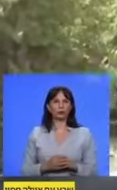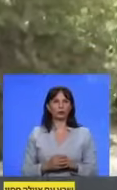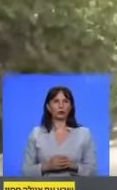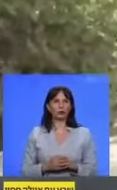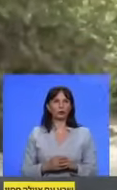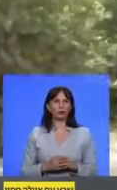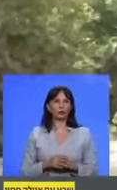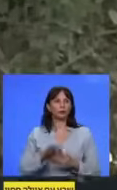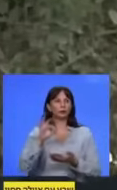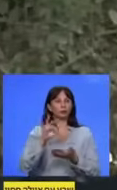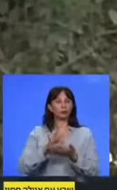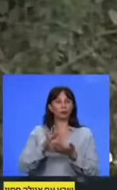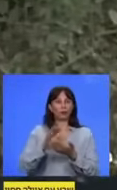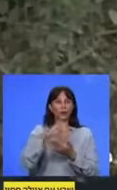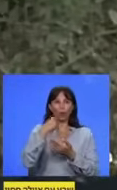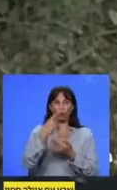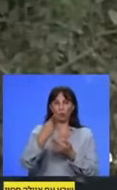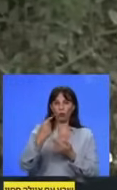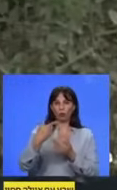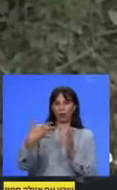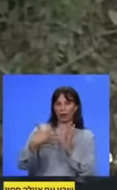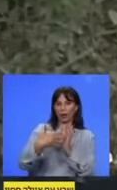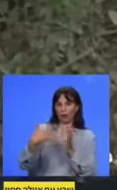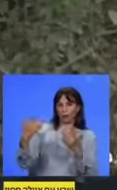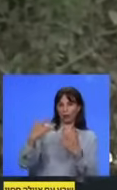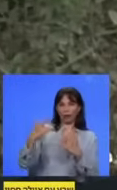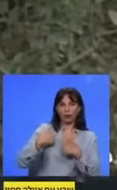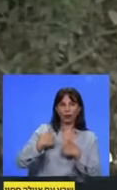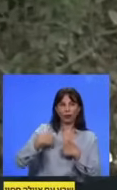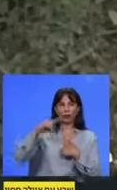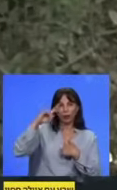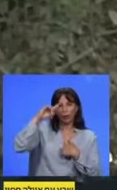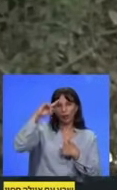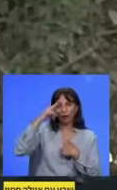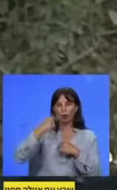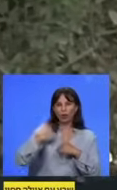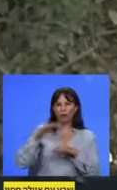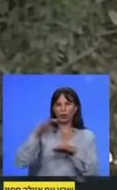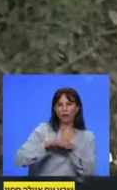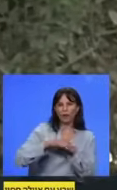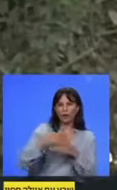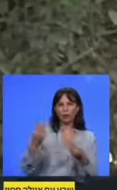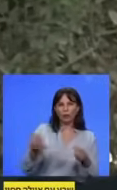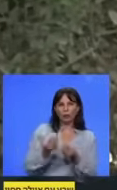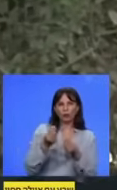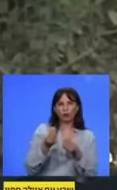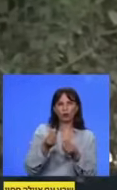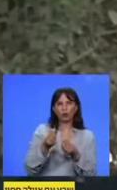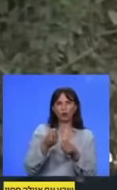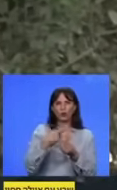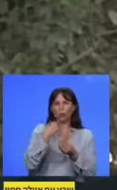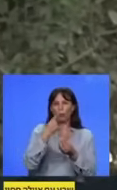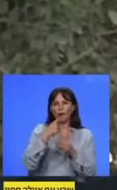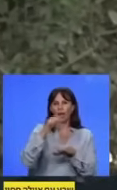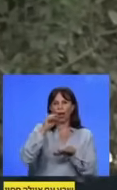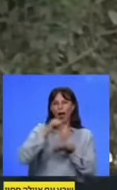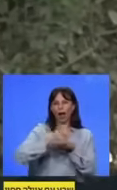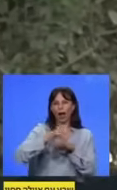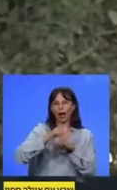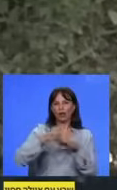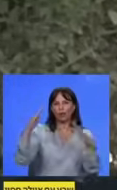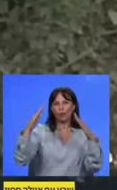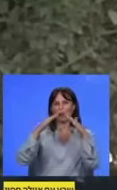ביום שהודיעו לי שנפתחת נגדי חקירה, ידעתי שאני פה עליתי על משהו. זה נקרא אצלנו בעגה מקצועית הקש בגג. הם